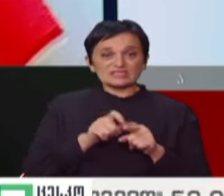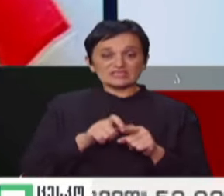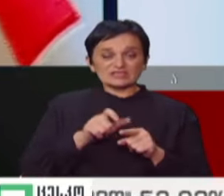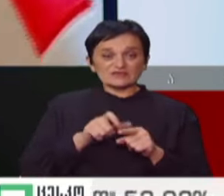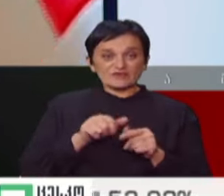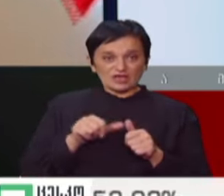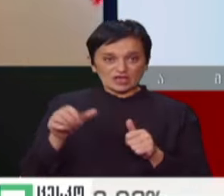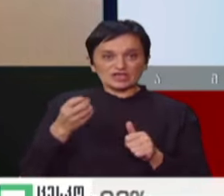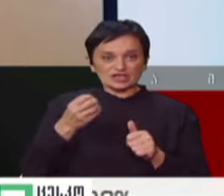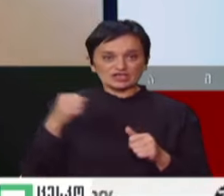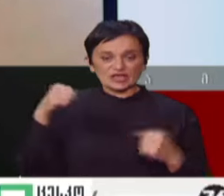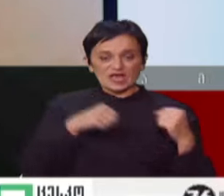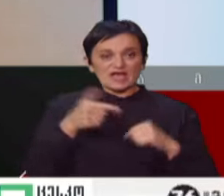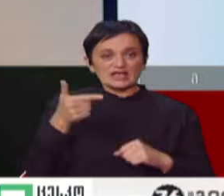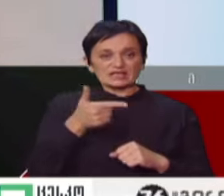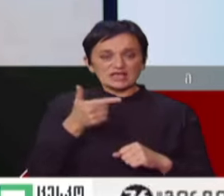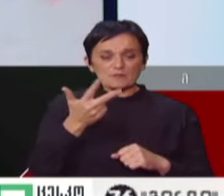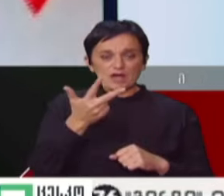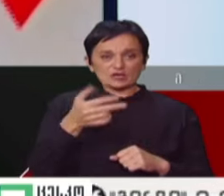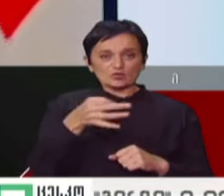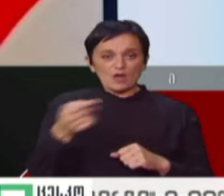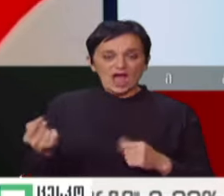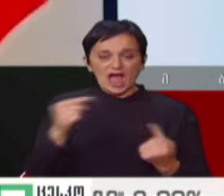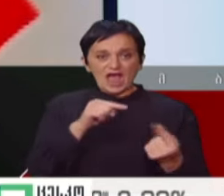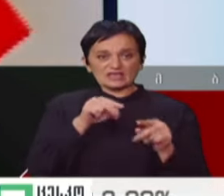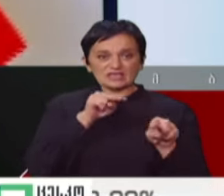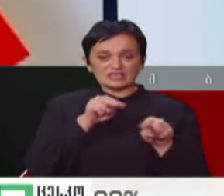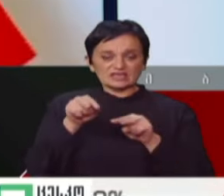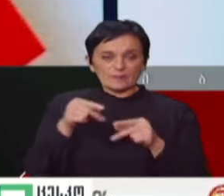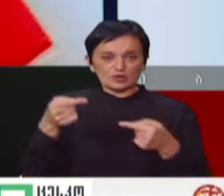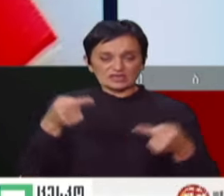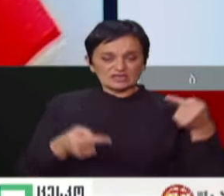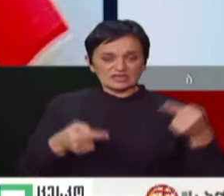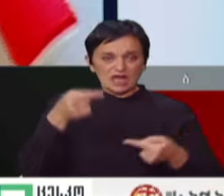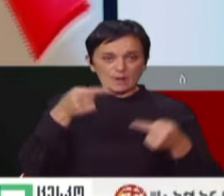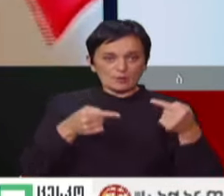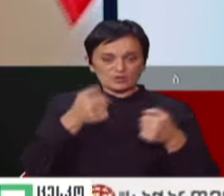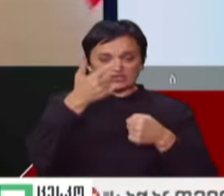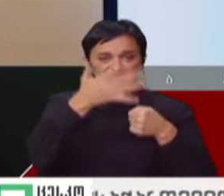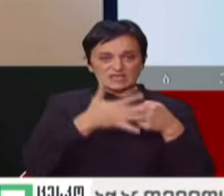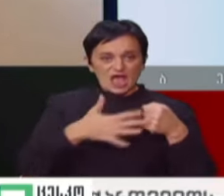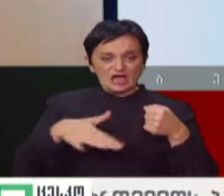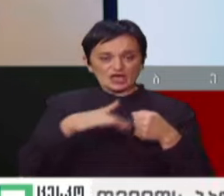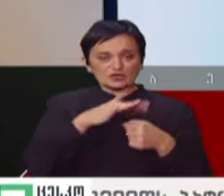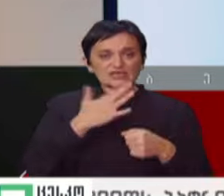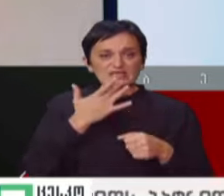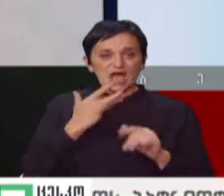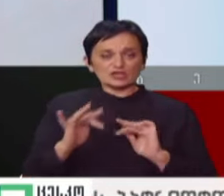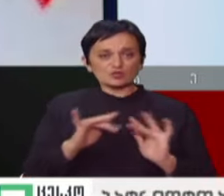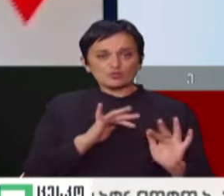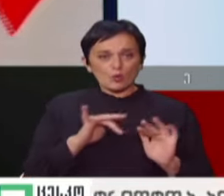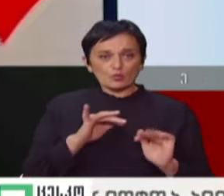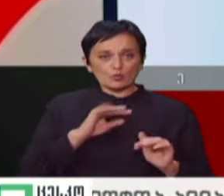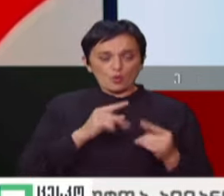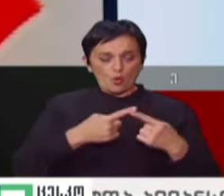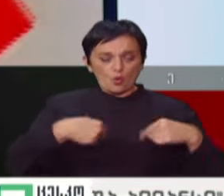fizikuri dapirispereba moxta gldanis me60 ubanze ertmanets damqroblebi daupirispirdan molnebis epicentrshi moaktsa natsionaluri mozdraobis